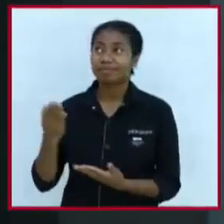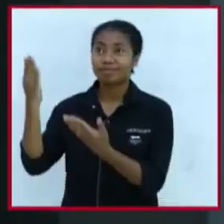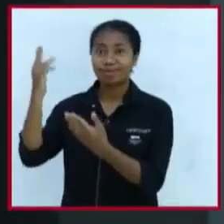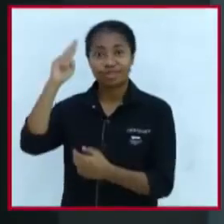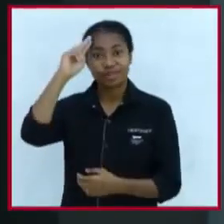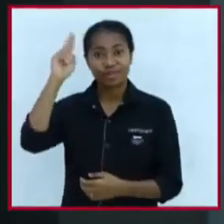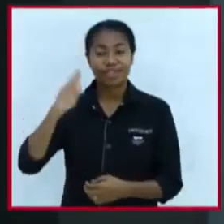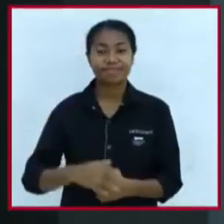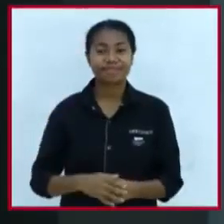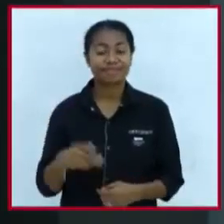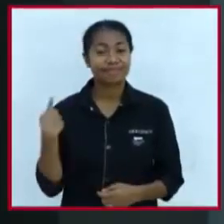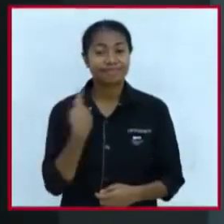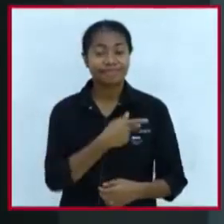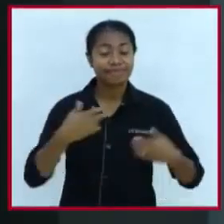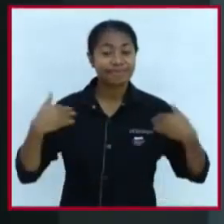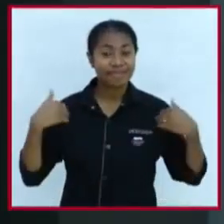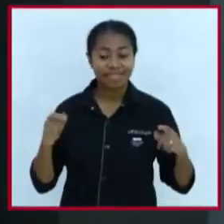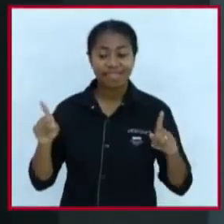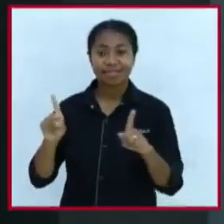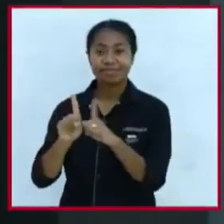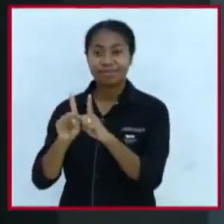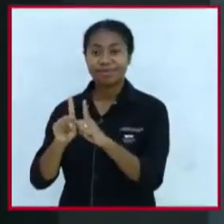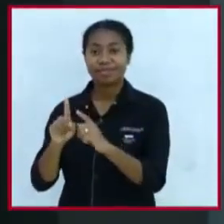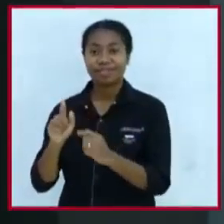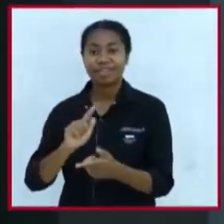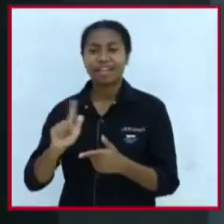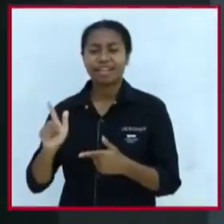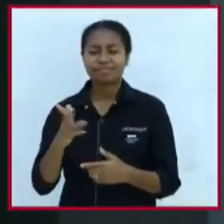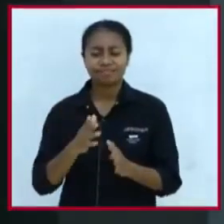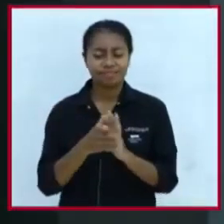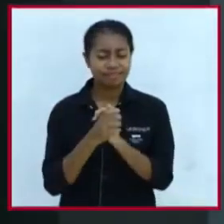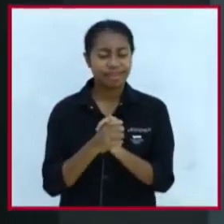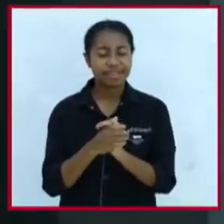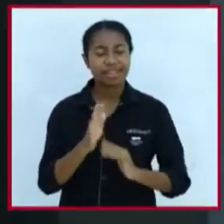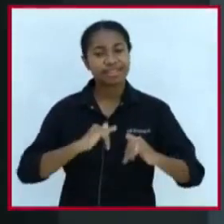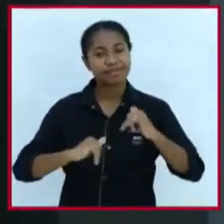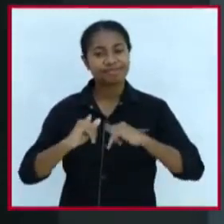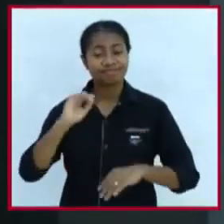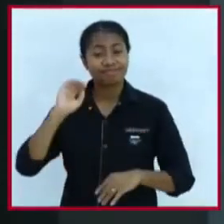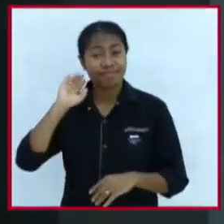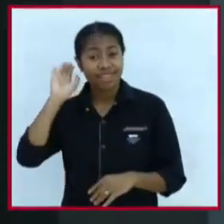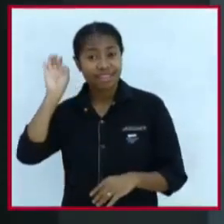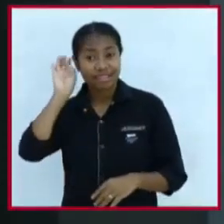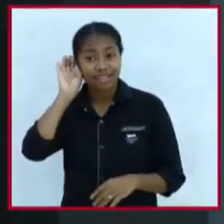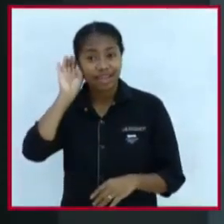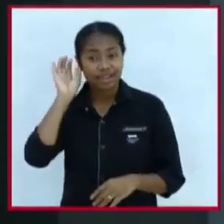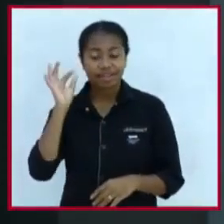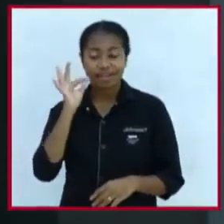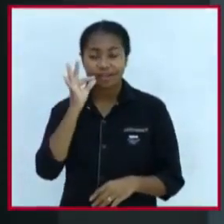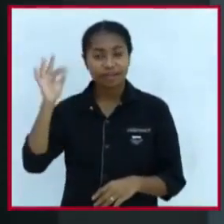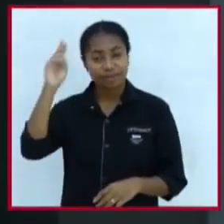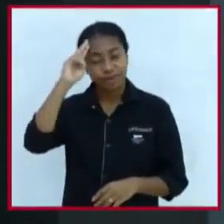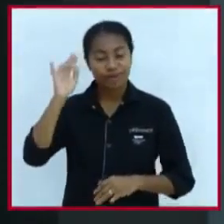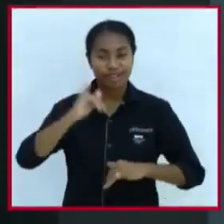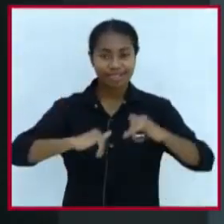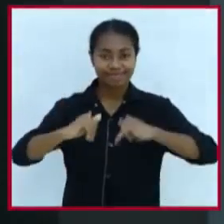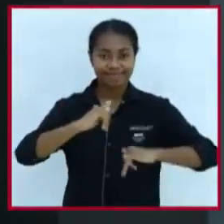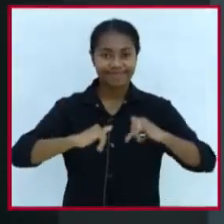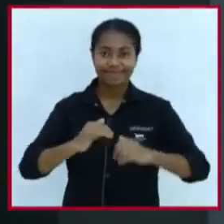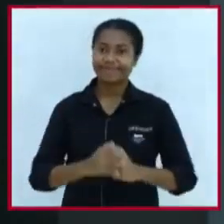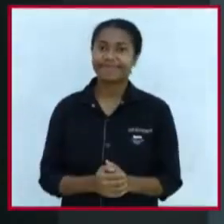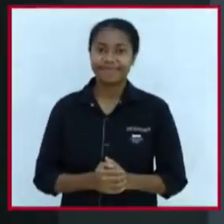kita bisa ketemu lagi dan beribadah bersama-sama mendengar firman Tuhan bersama-sama pada